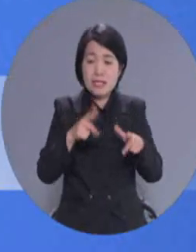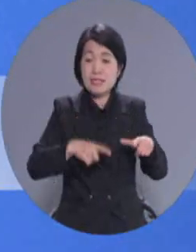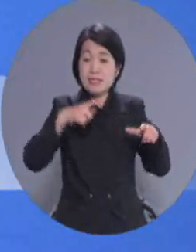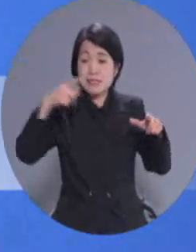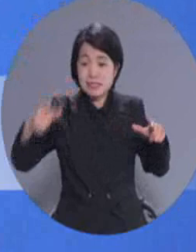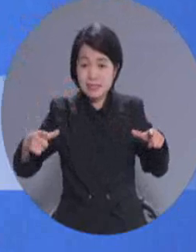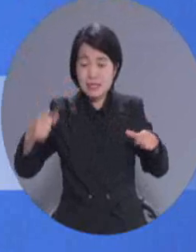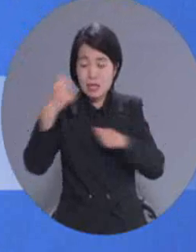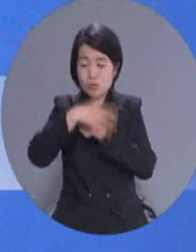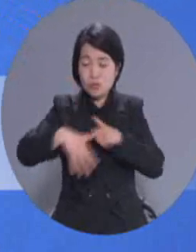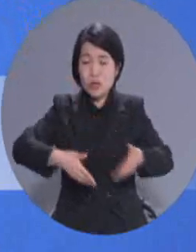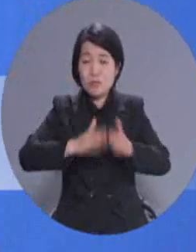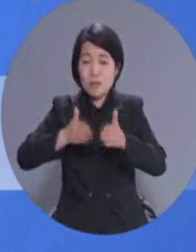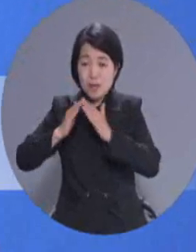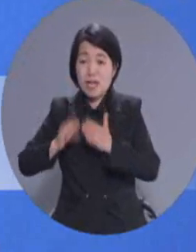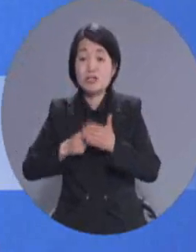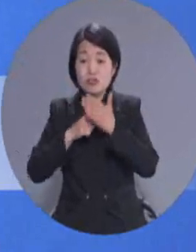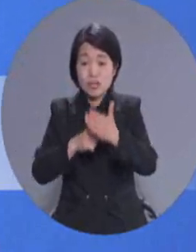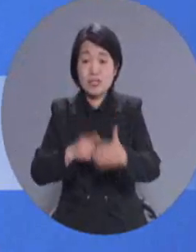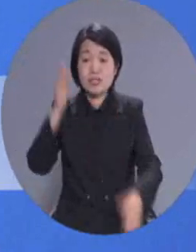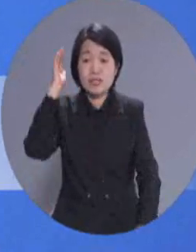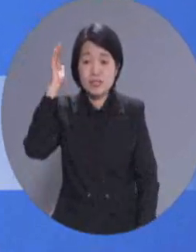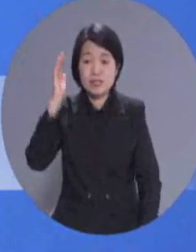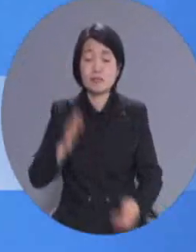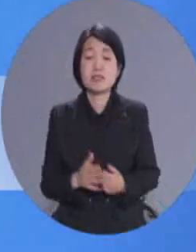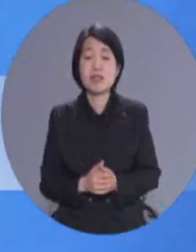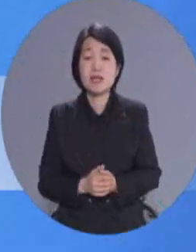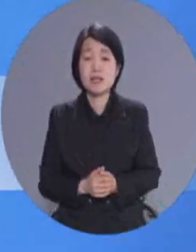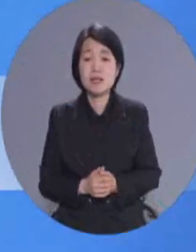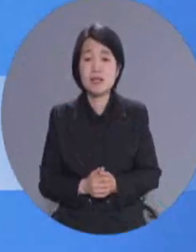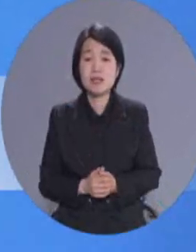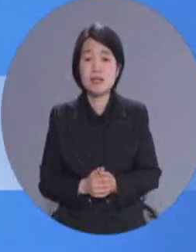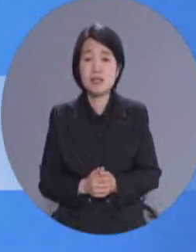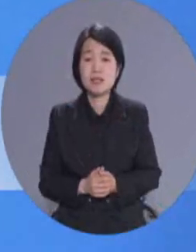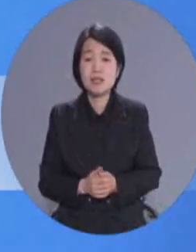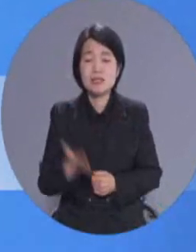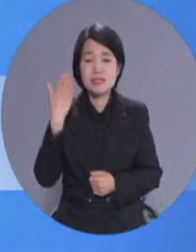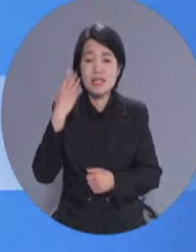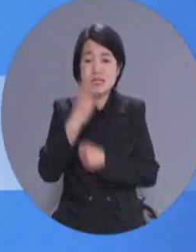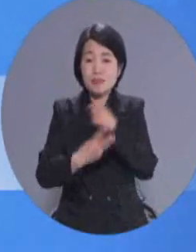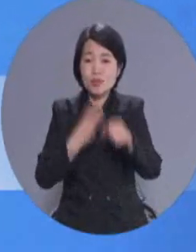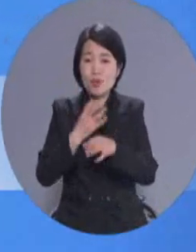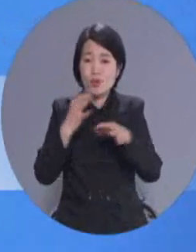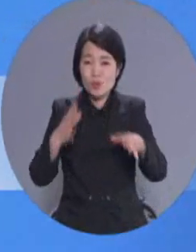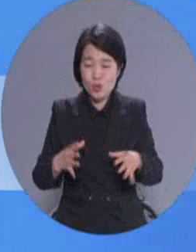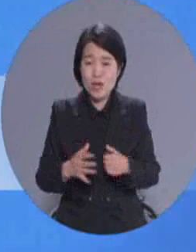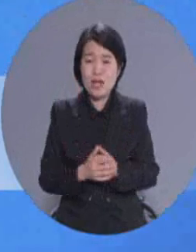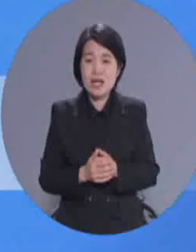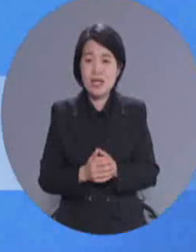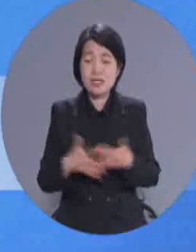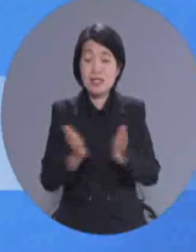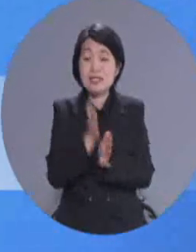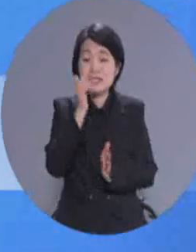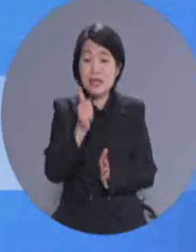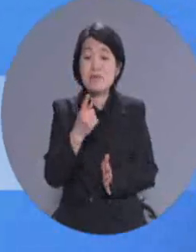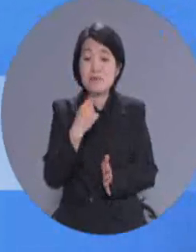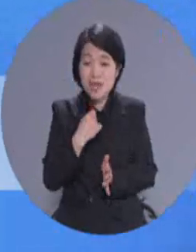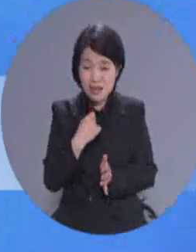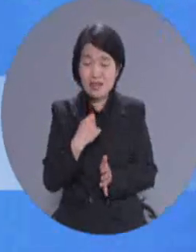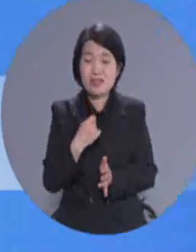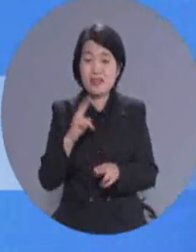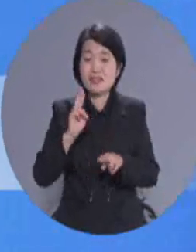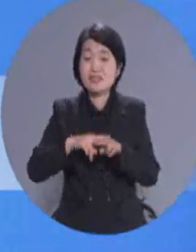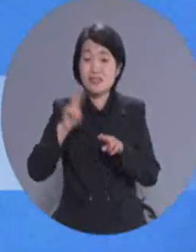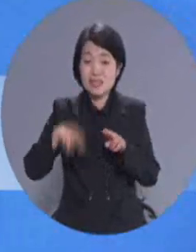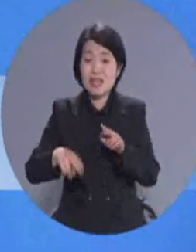공용 인프라 구축 등을 추진하겠다고 밝혔습니다. 한편 지난 3년 동안 여수상의를 이끌었던 이용규 전